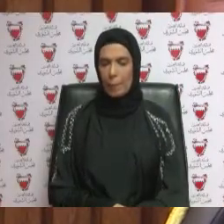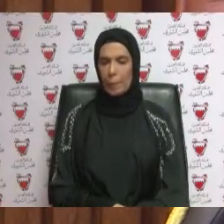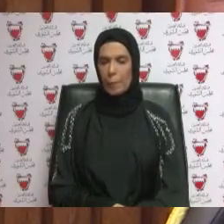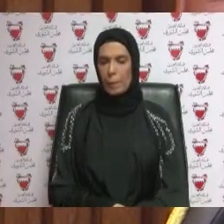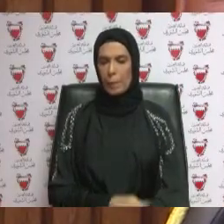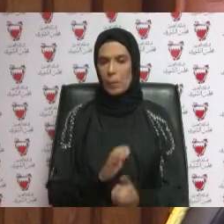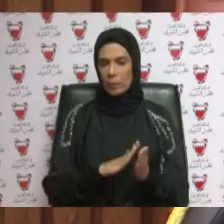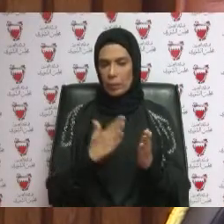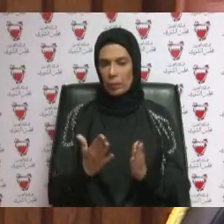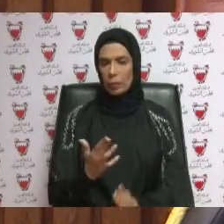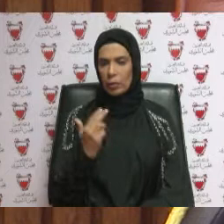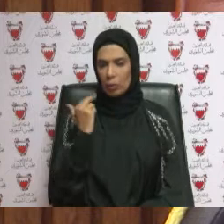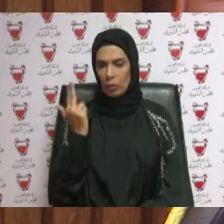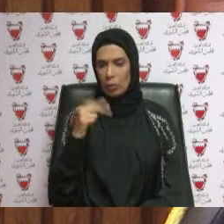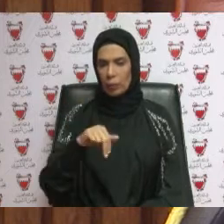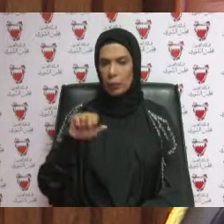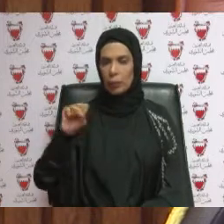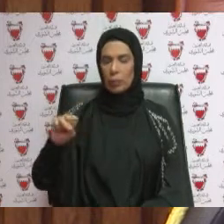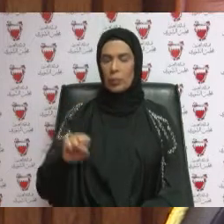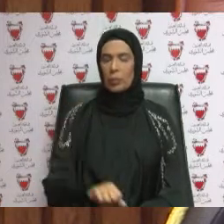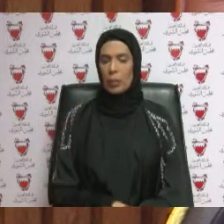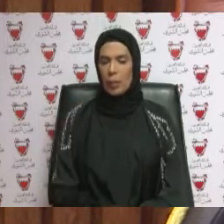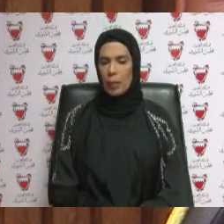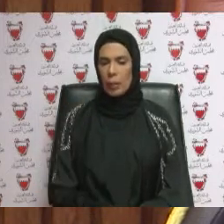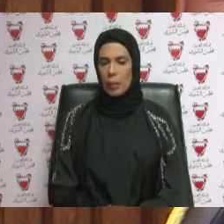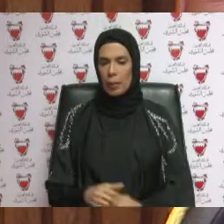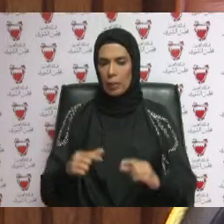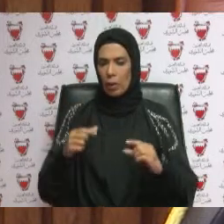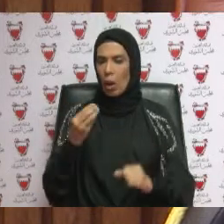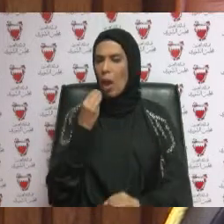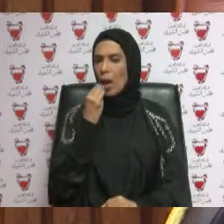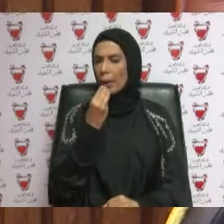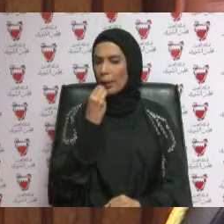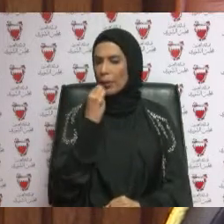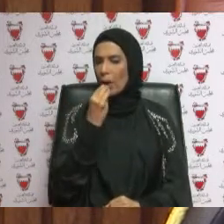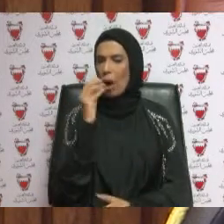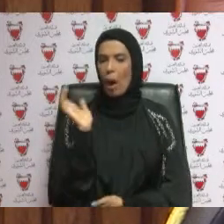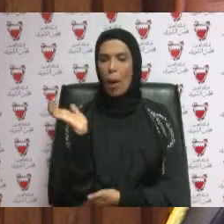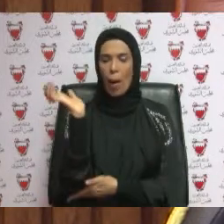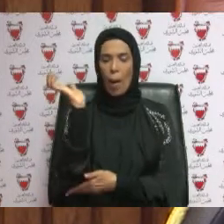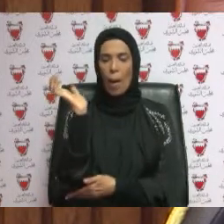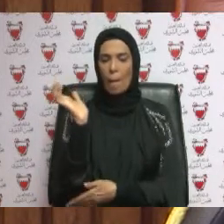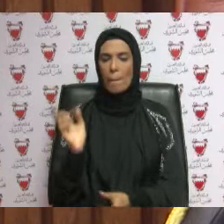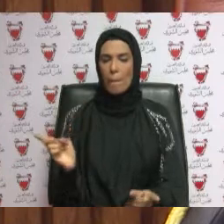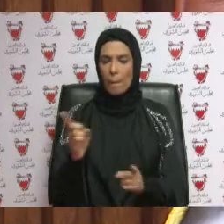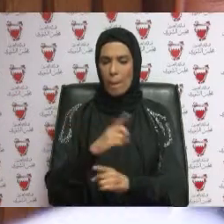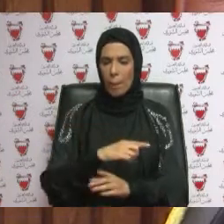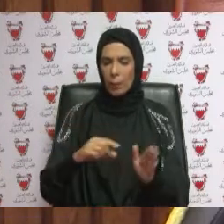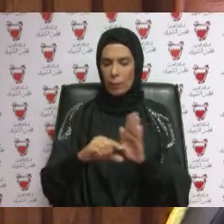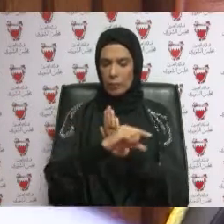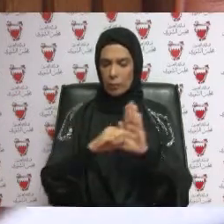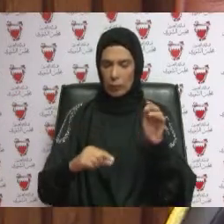صفحة 19، المتعلقة بالأمن الغذائي، أرى استبدال الفقرة بالفقرة